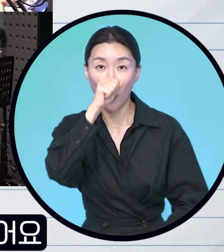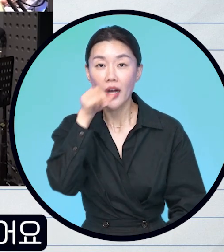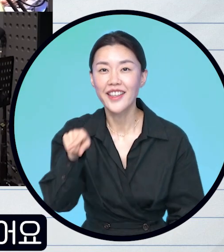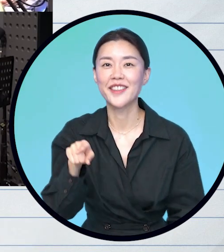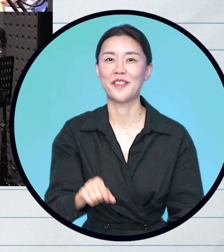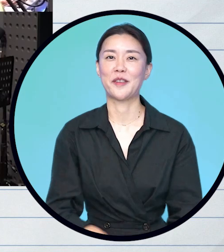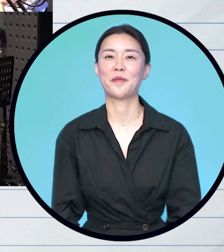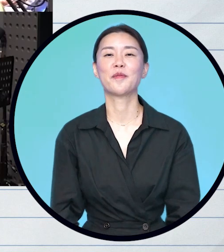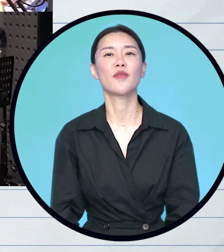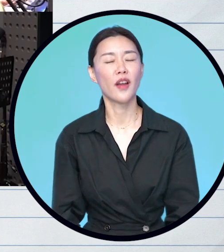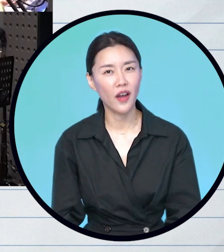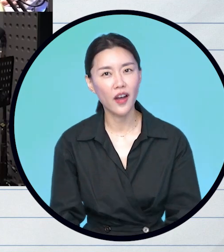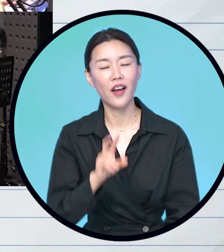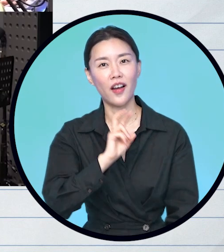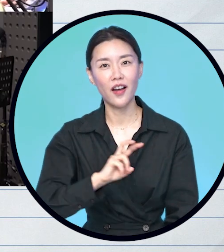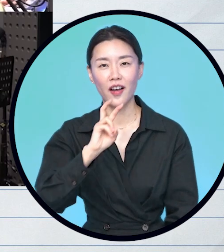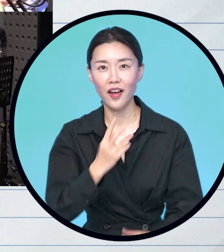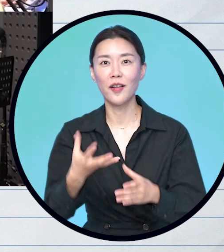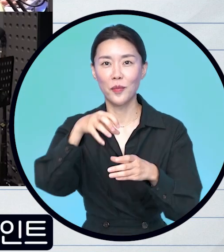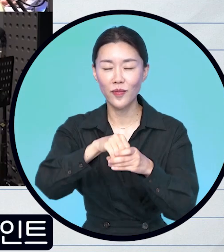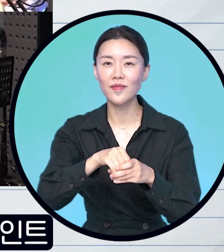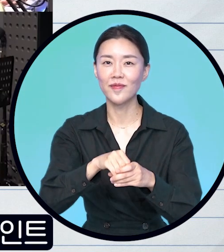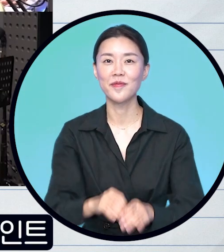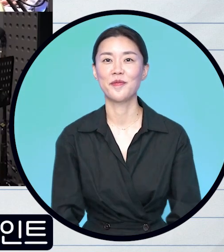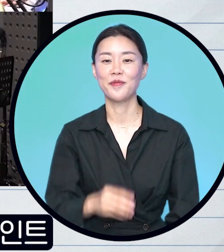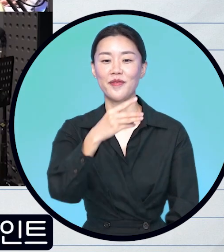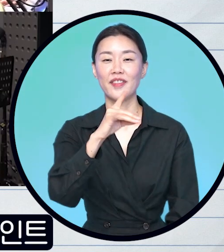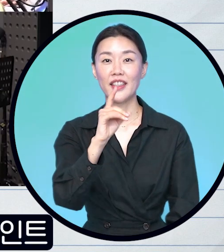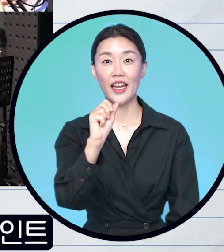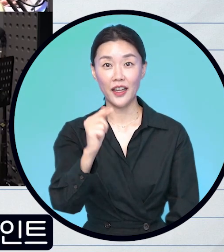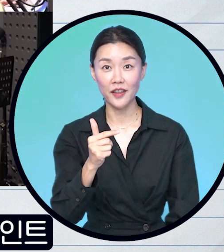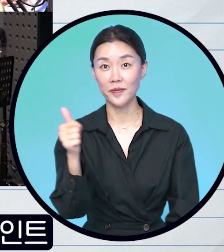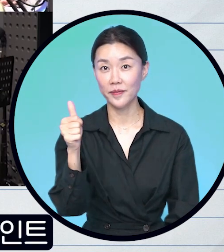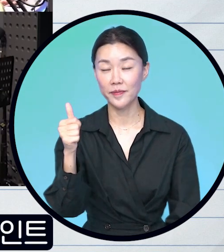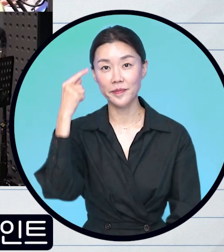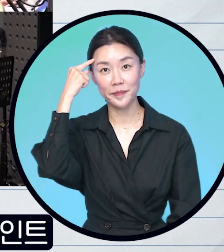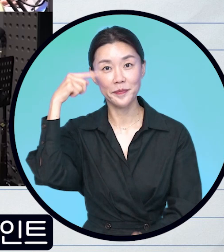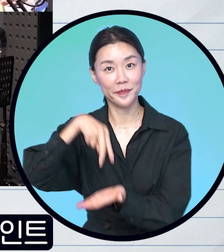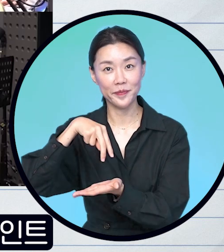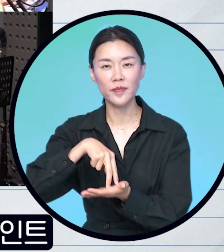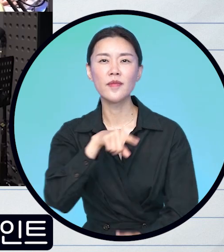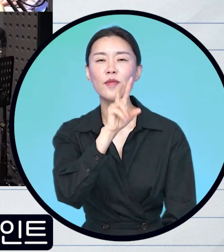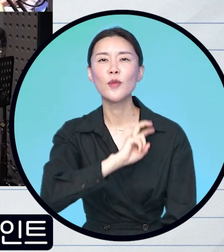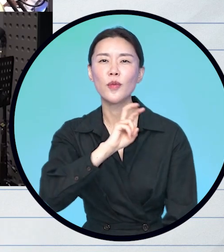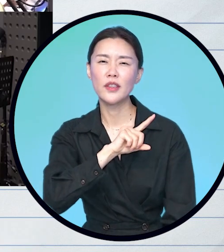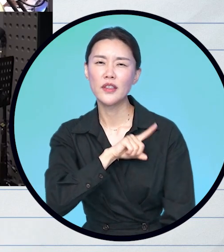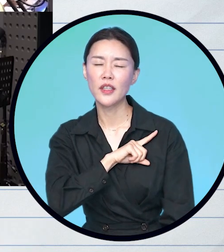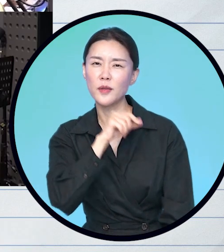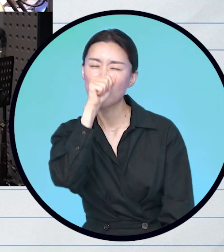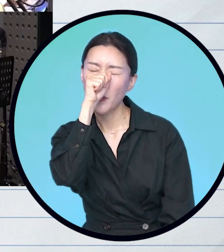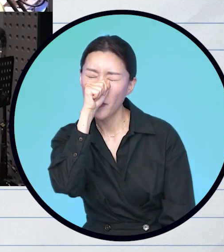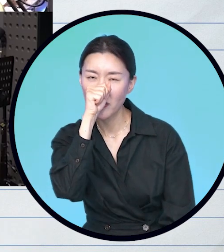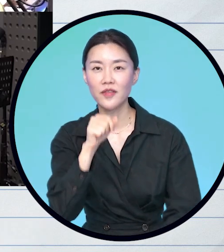곡이었어. 그 곡이 이렇게 실리게 된 그렇구나. 거구나. 네. 태연 씨가 생각하는 이 곡의 킬링 포인트, 진짜